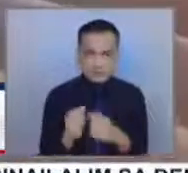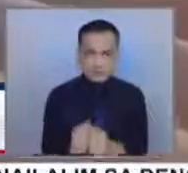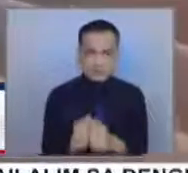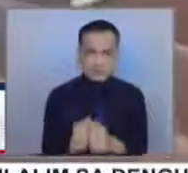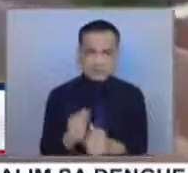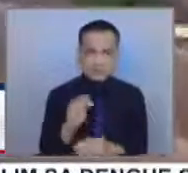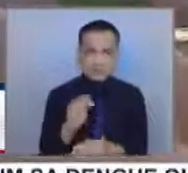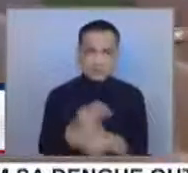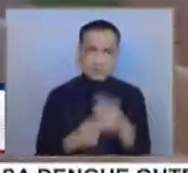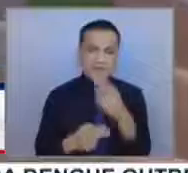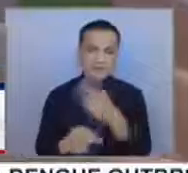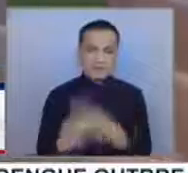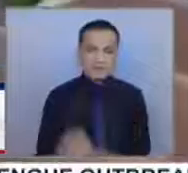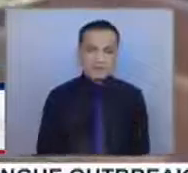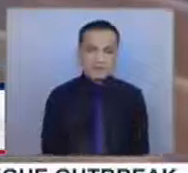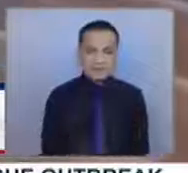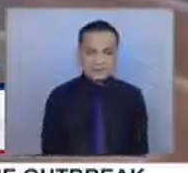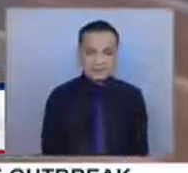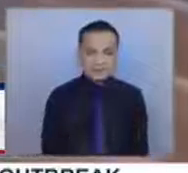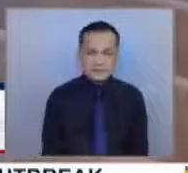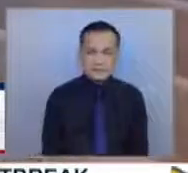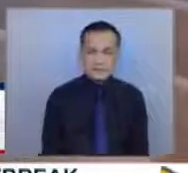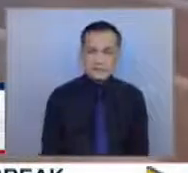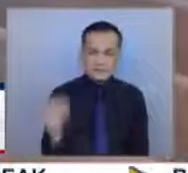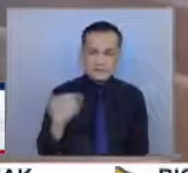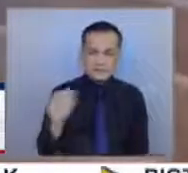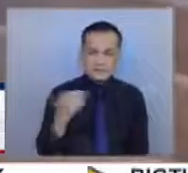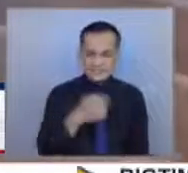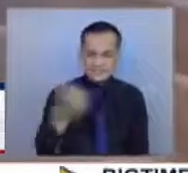nasa ano, Chinese temple. Kasi po, pagka, limbawa po,